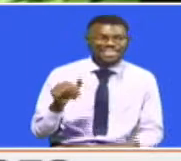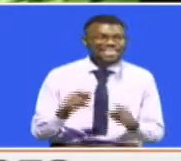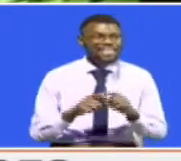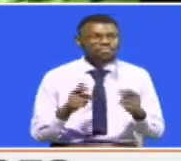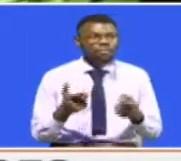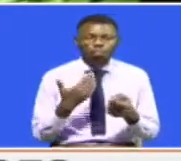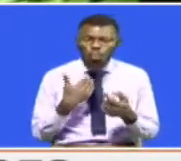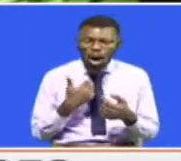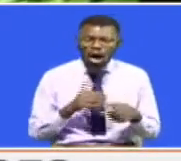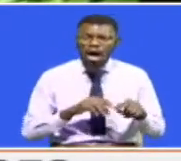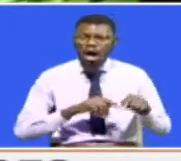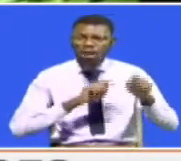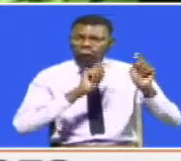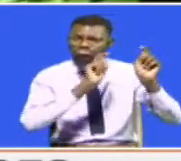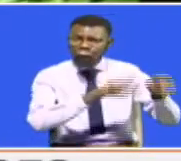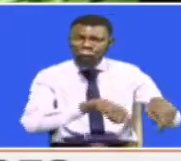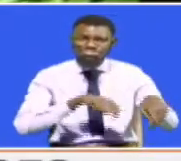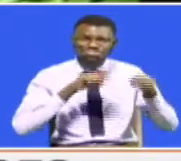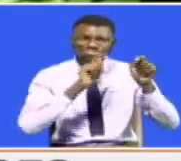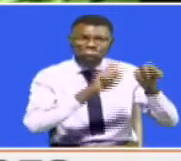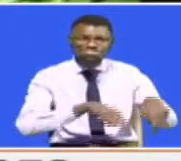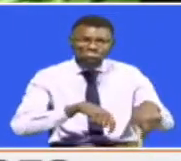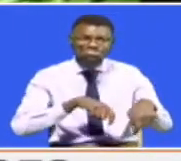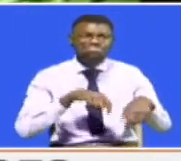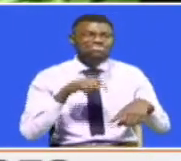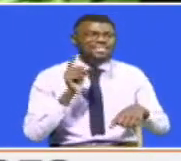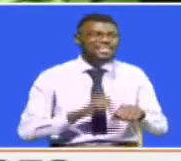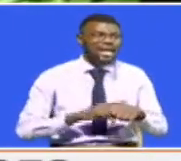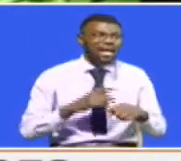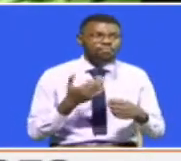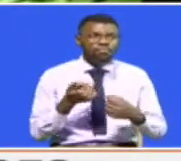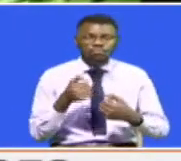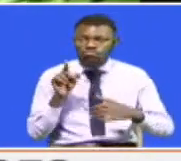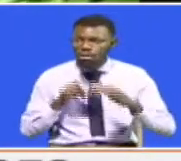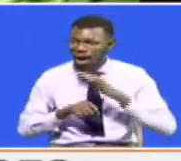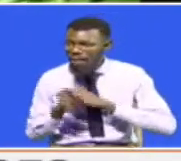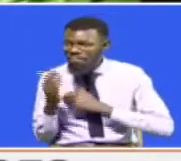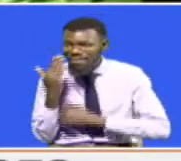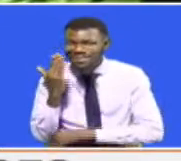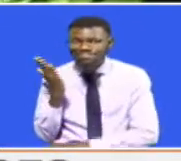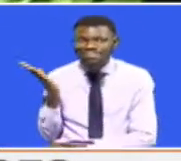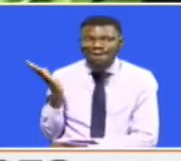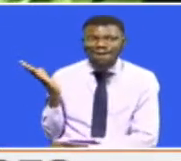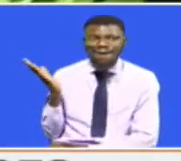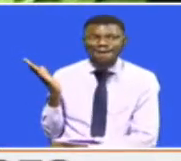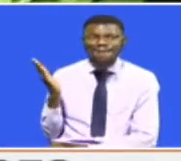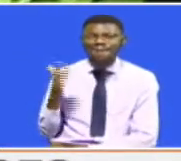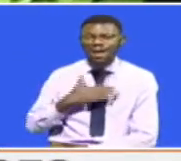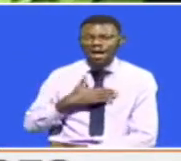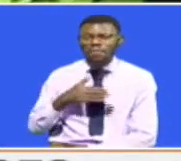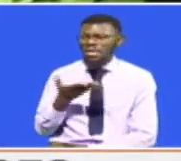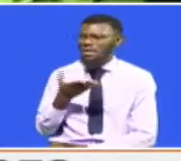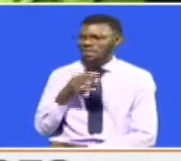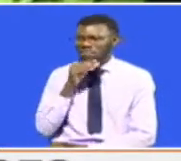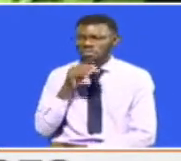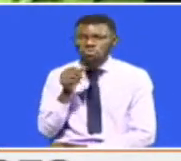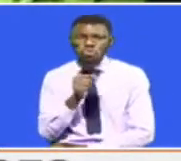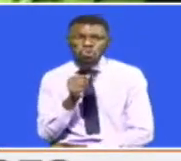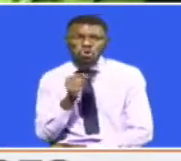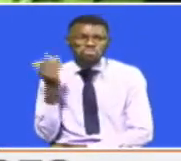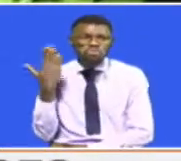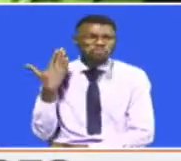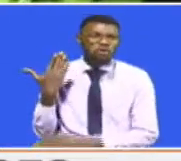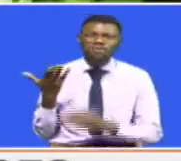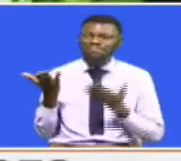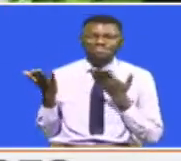wanataka kuchimba, ukiingia kule ndani mababu zetu walikuwa wanatembea hapo ndani nao wazungu. So si ajabu pia